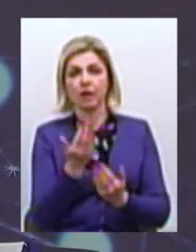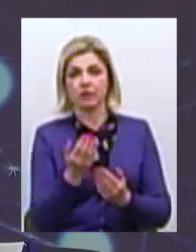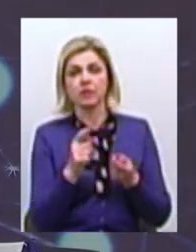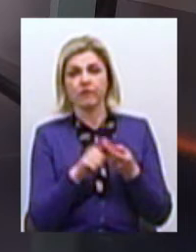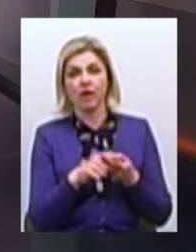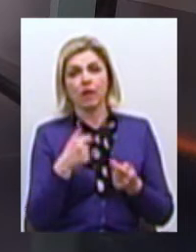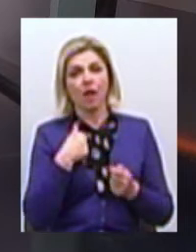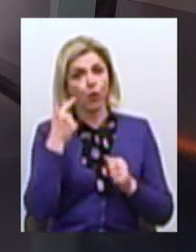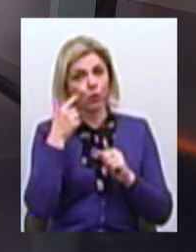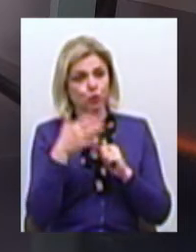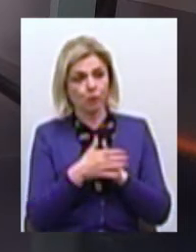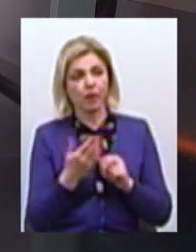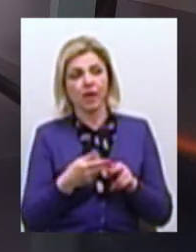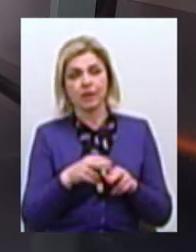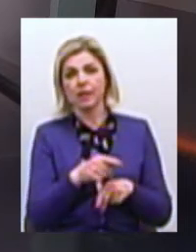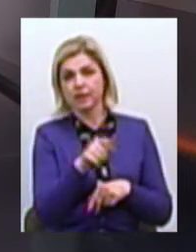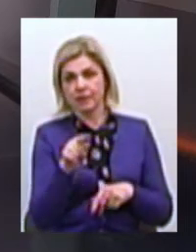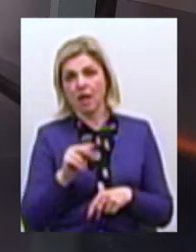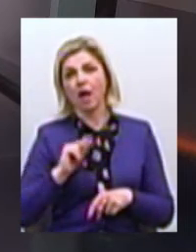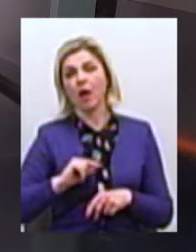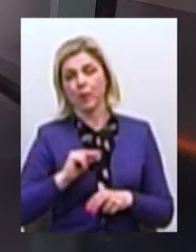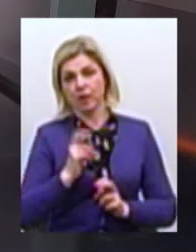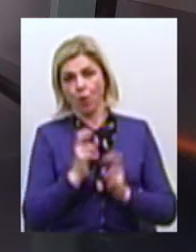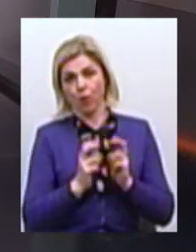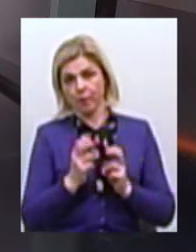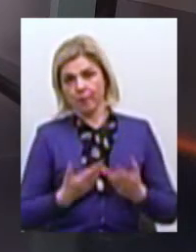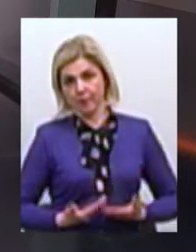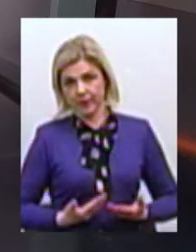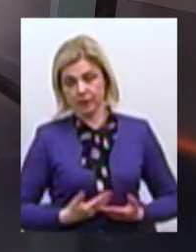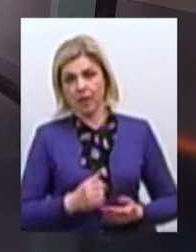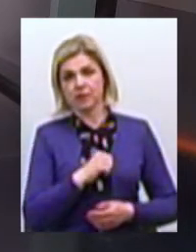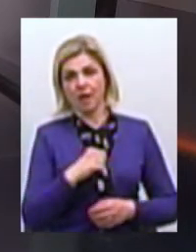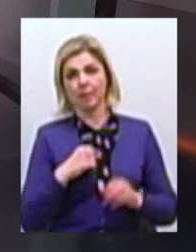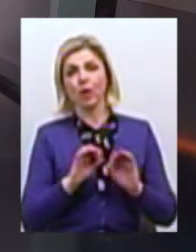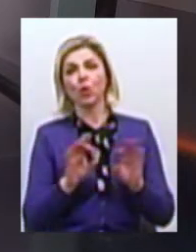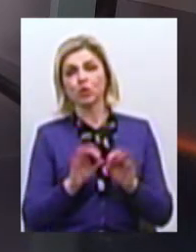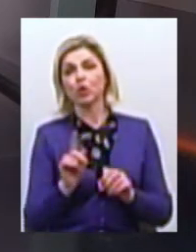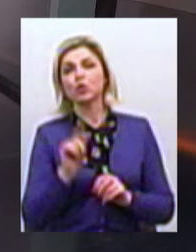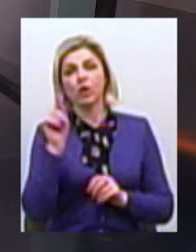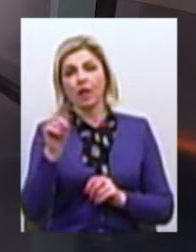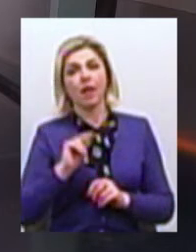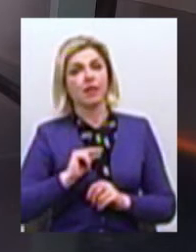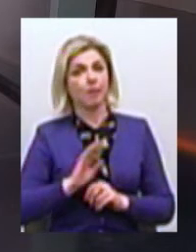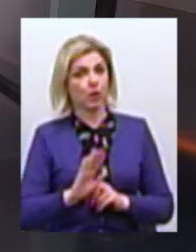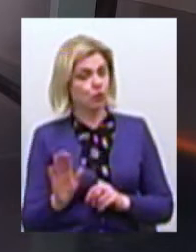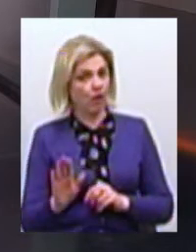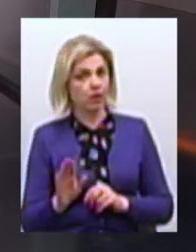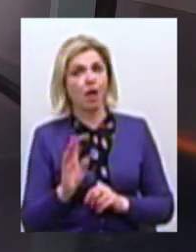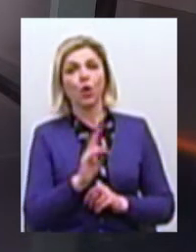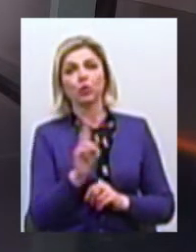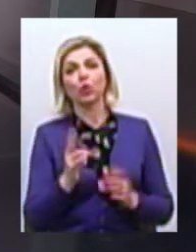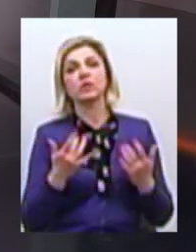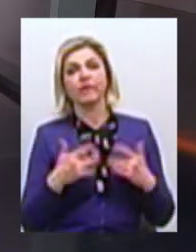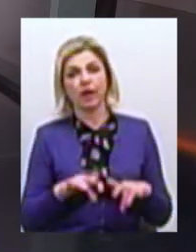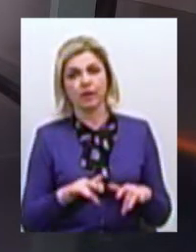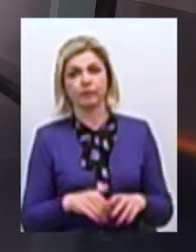так розумію, це робітники комунального підприємства, вони самі розповіли про те, що вони там не працювали, правильно? Ті, які вже